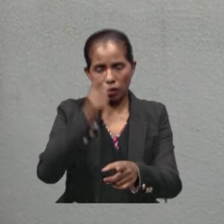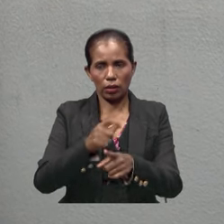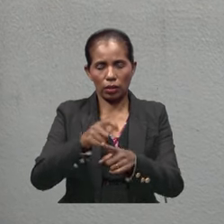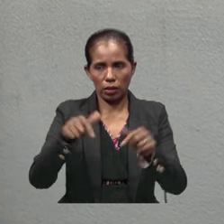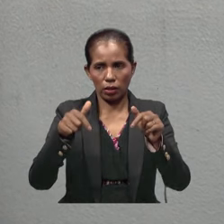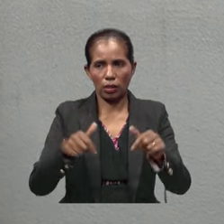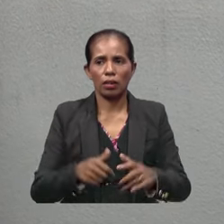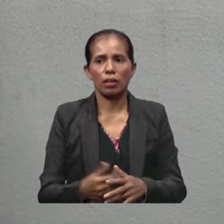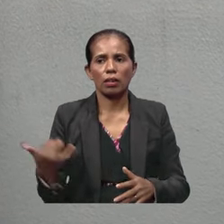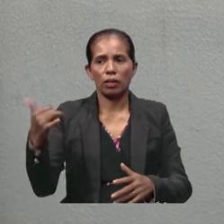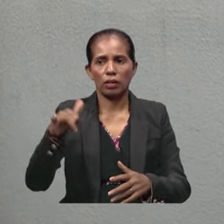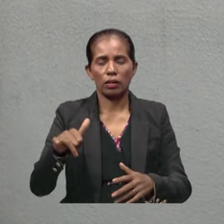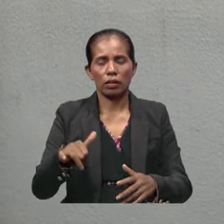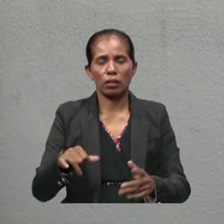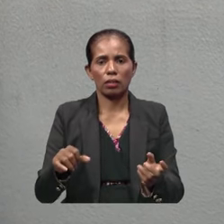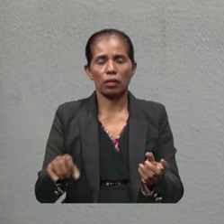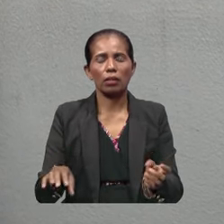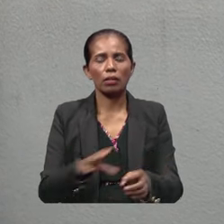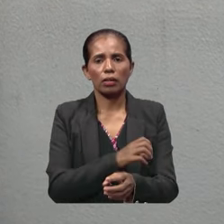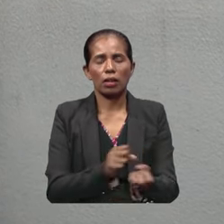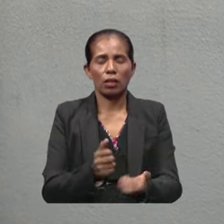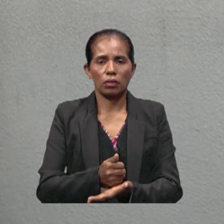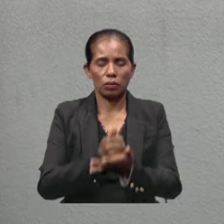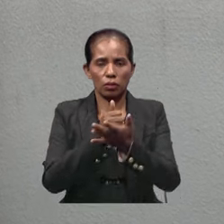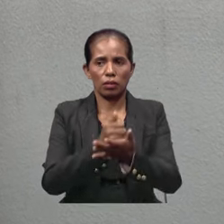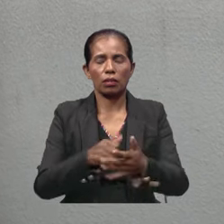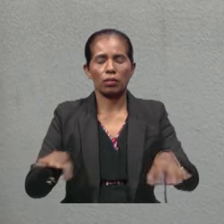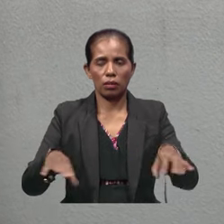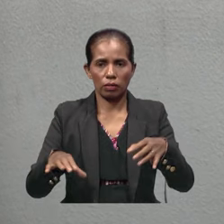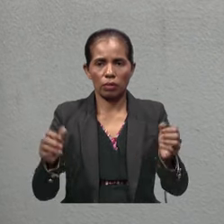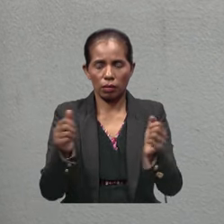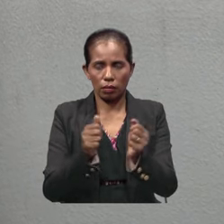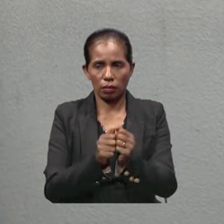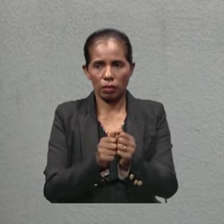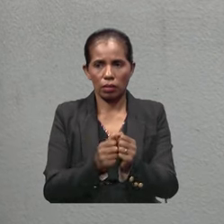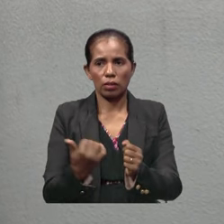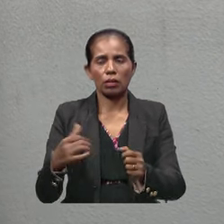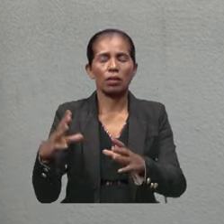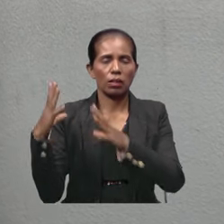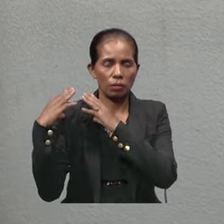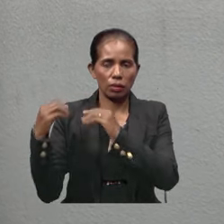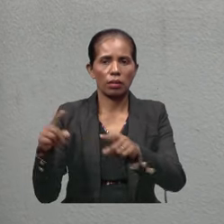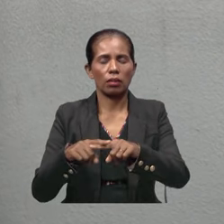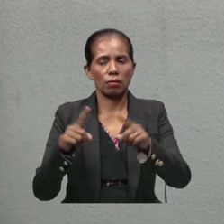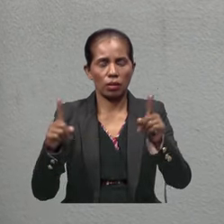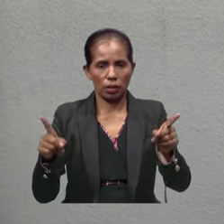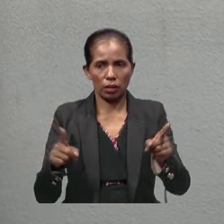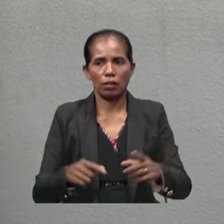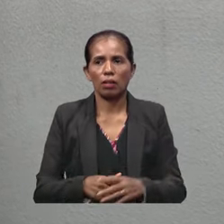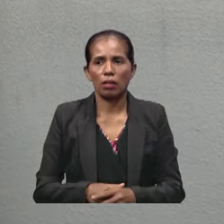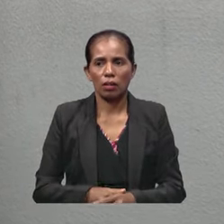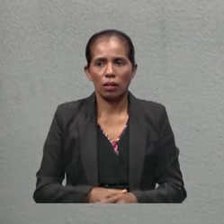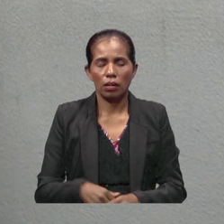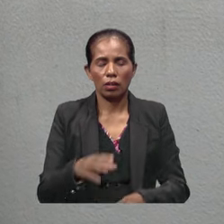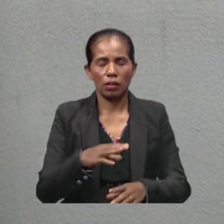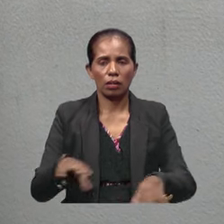anggebe. Entah sila reforce husi, infirmir sila volunteer sila FEPA nih reforce. Mas sini experience lah nih, sanksi nabe kontraktor tambah. Kontraktor